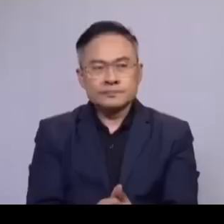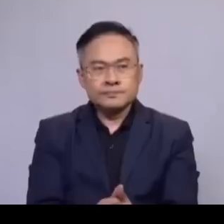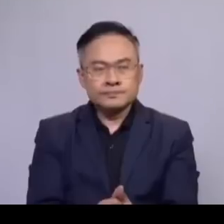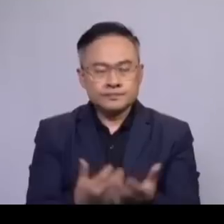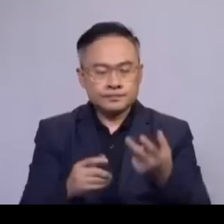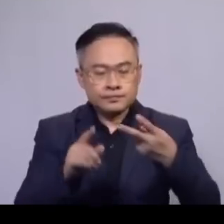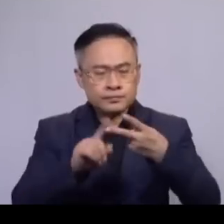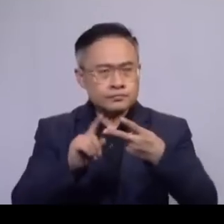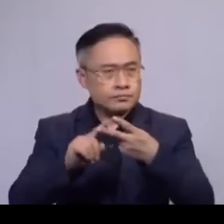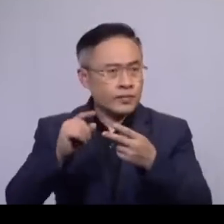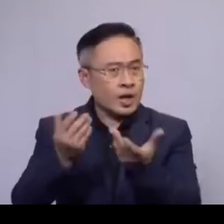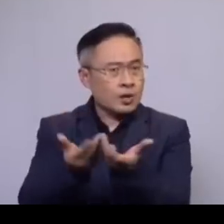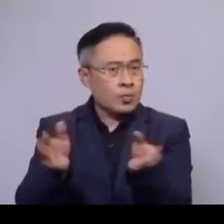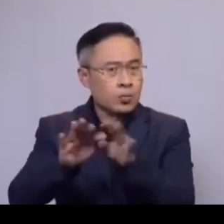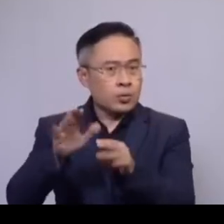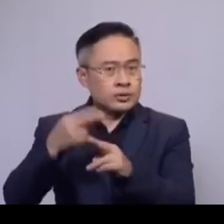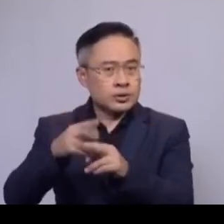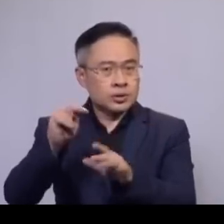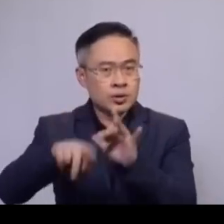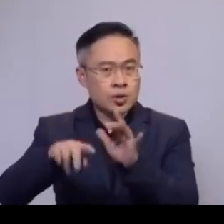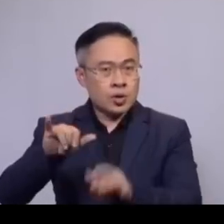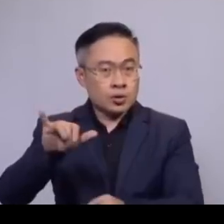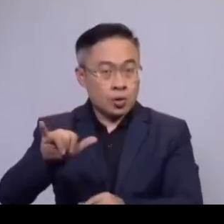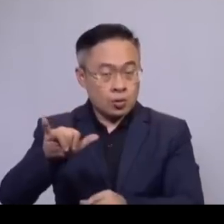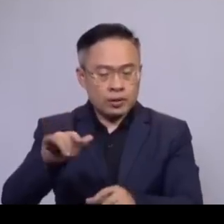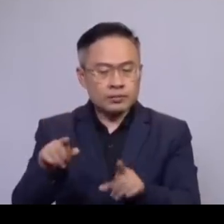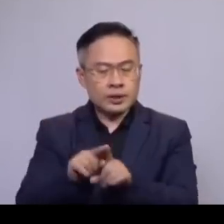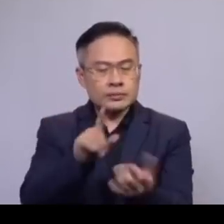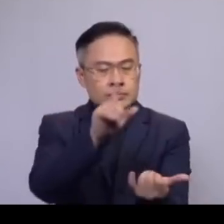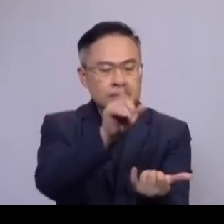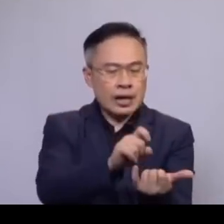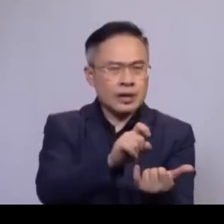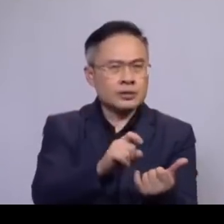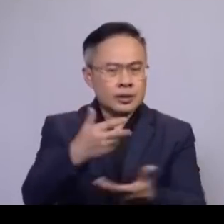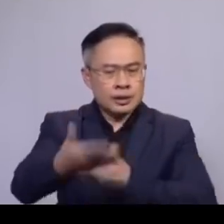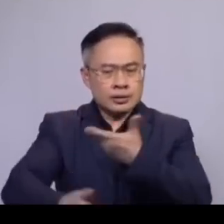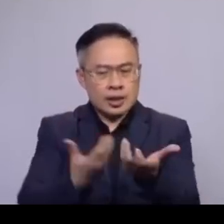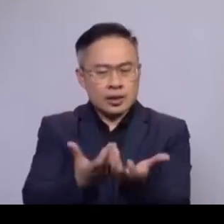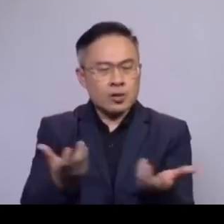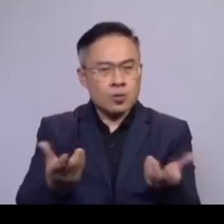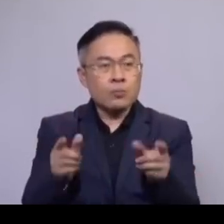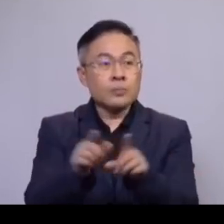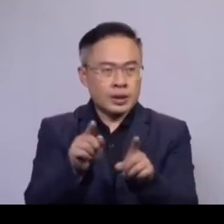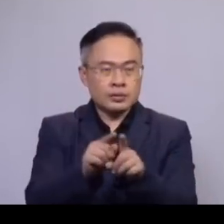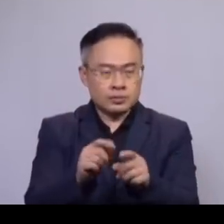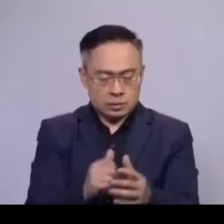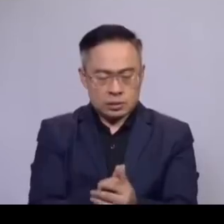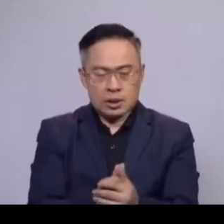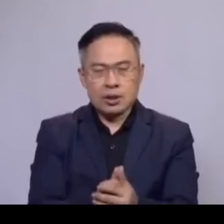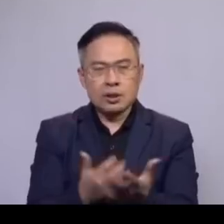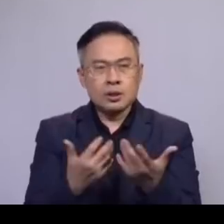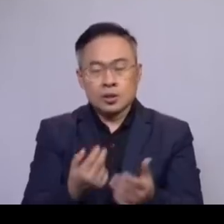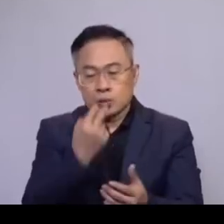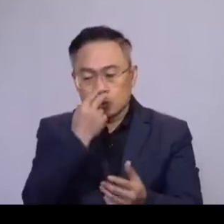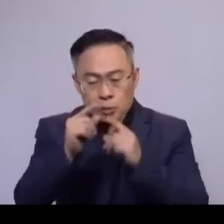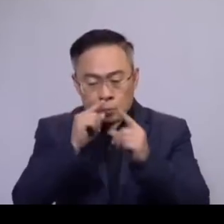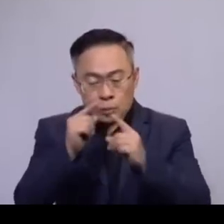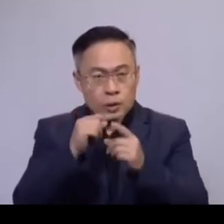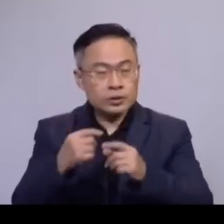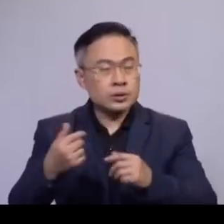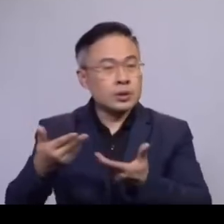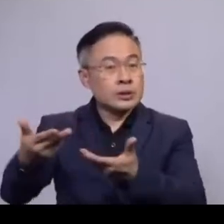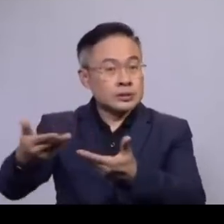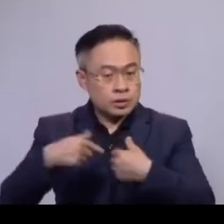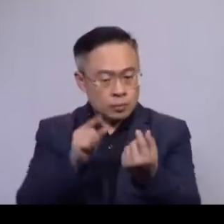าติของนางน้อยผักนะครับเสียชีวิตที่ตลาดมหาชัยก็กำลังประสานขอข้อมูลนะครับว่าจะสามารถเดินทางมาให้